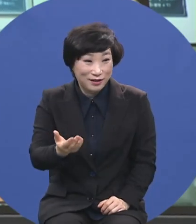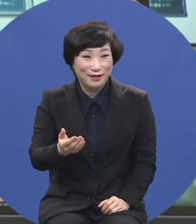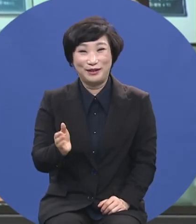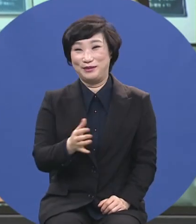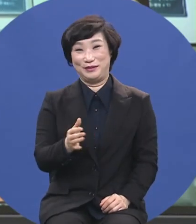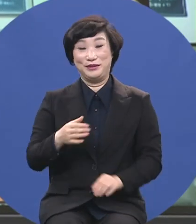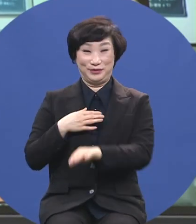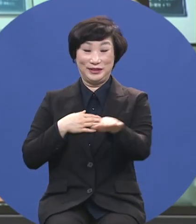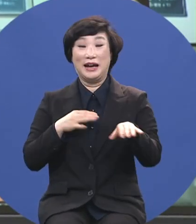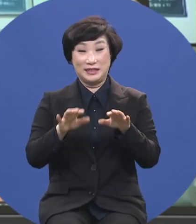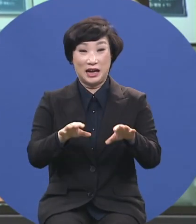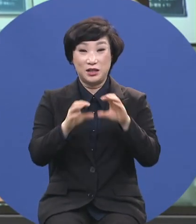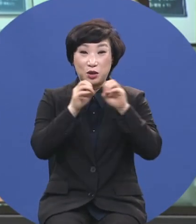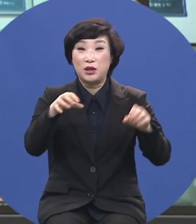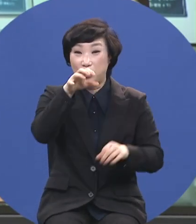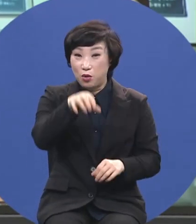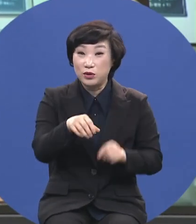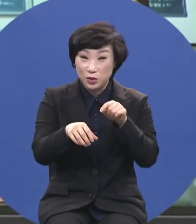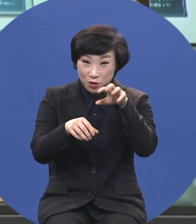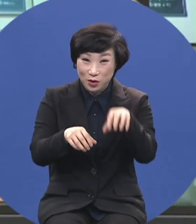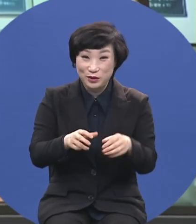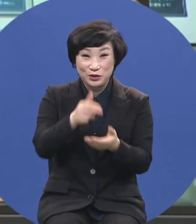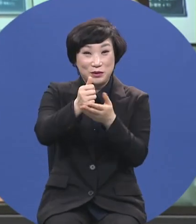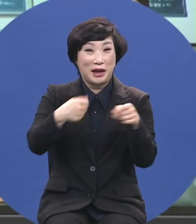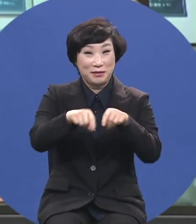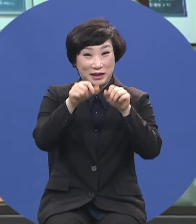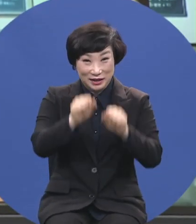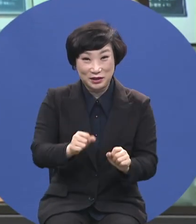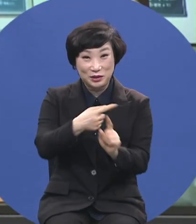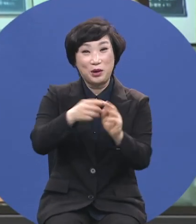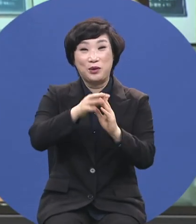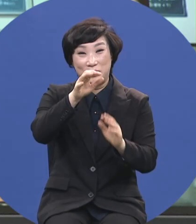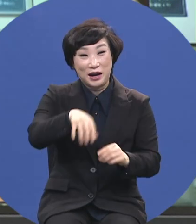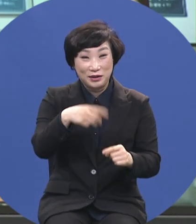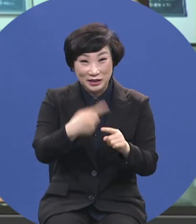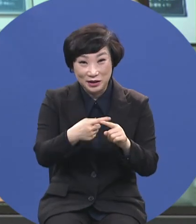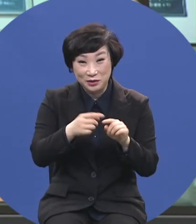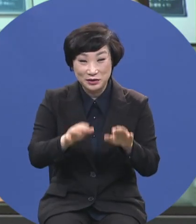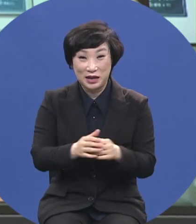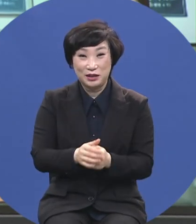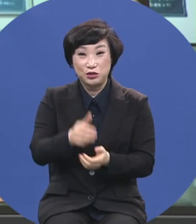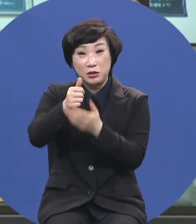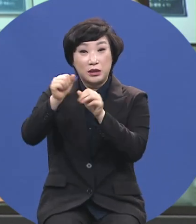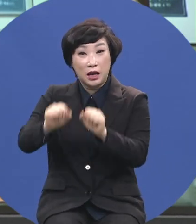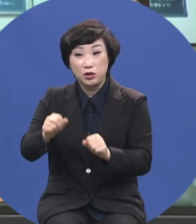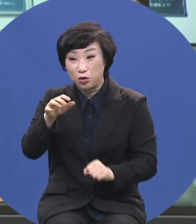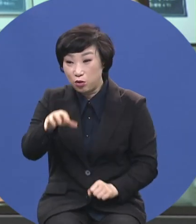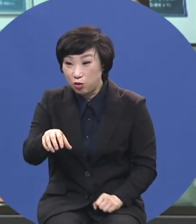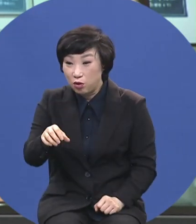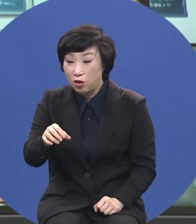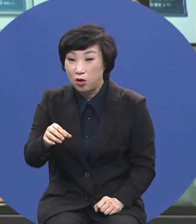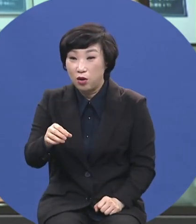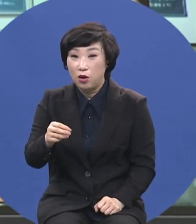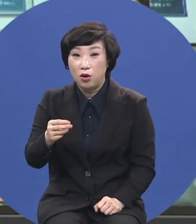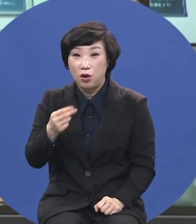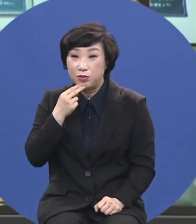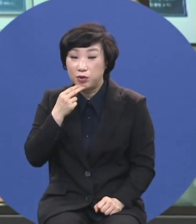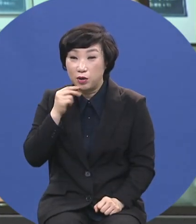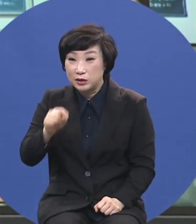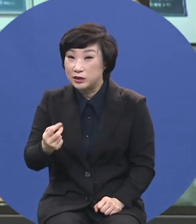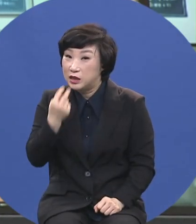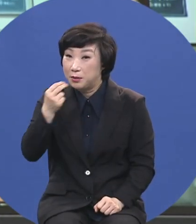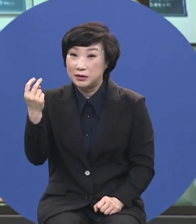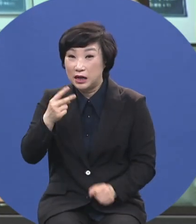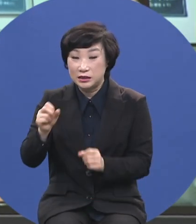물론 전도하는 장소, 거기도 주님 계시니 교회입니다. 주님 계시지 않는 곳에서 이런 생명이